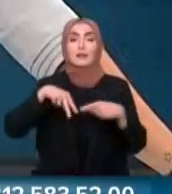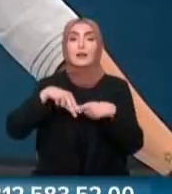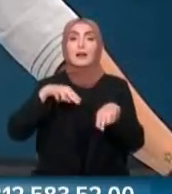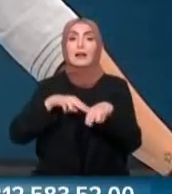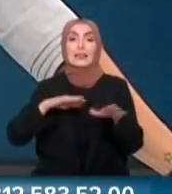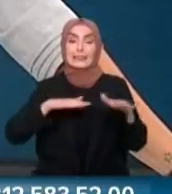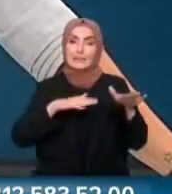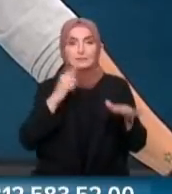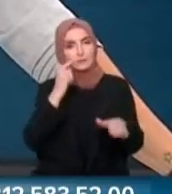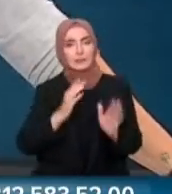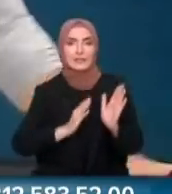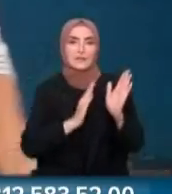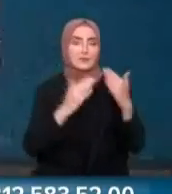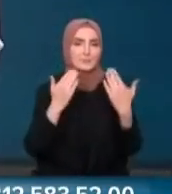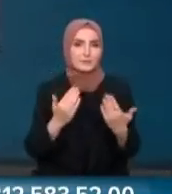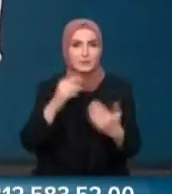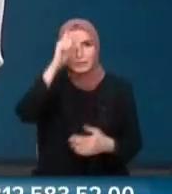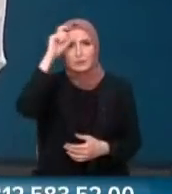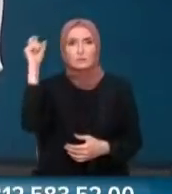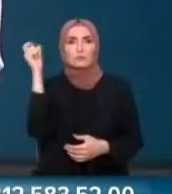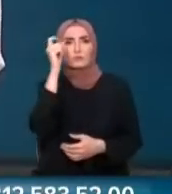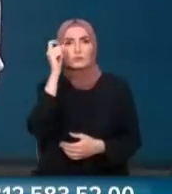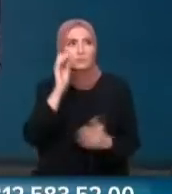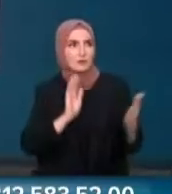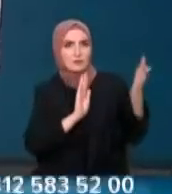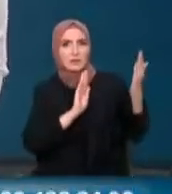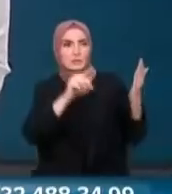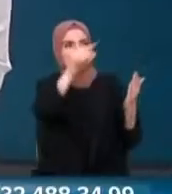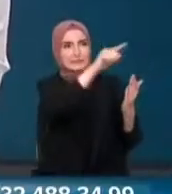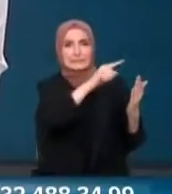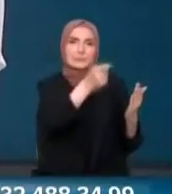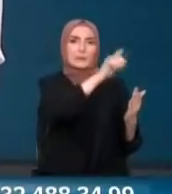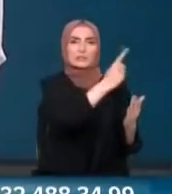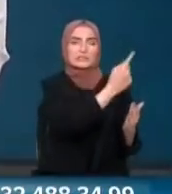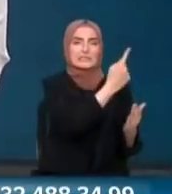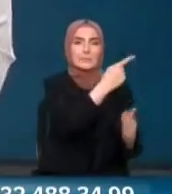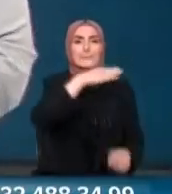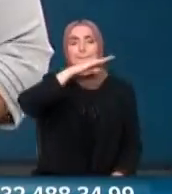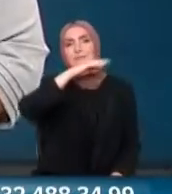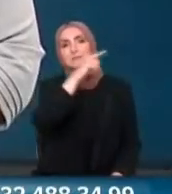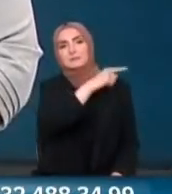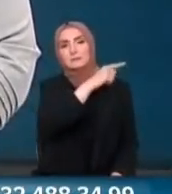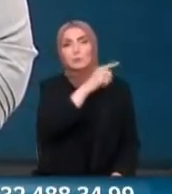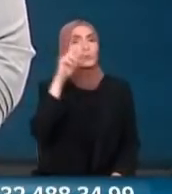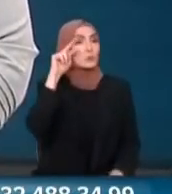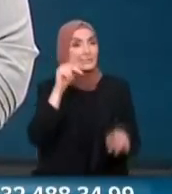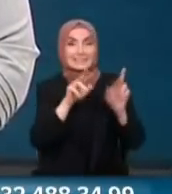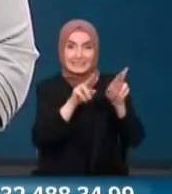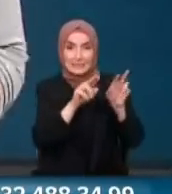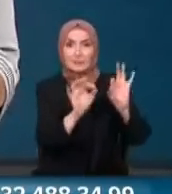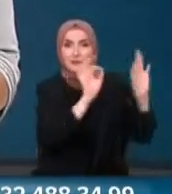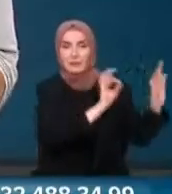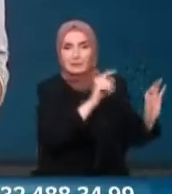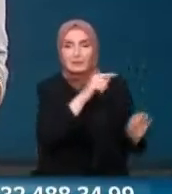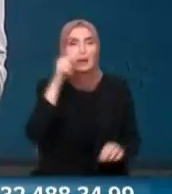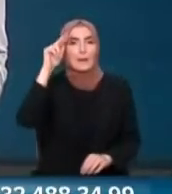Akdeniz'de devam edelim. Türkiye karşıtı cephenin bir diğer üyesi de Mısır. Onlar da tıpkı Yunanistan gibi Amerikan donanmasıyla birlikte